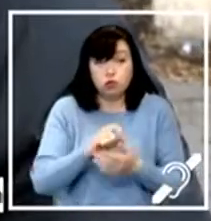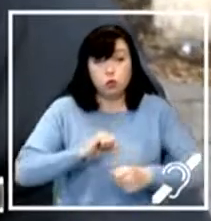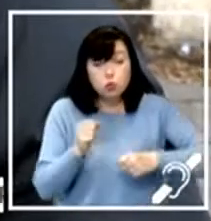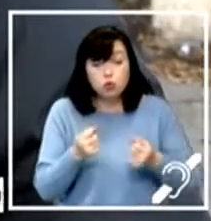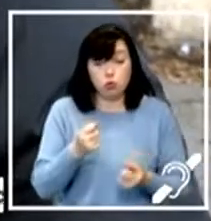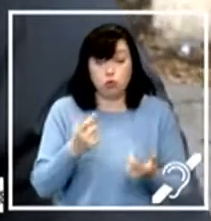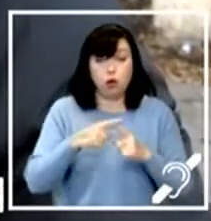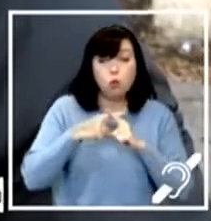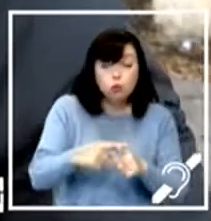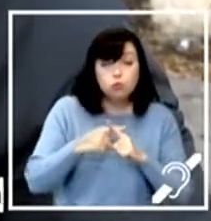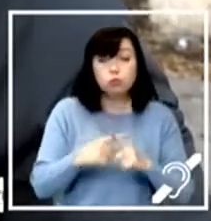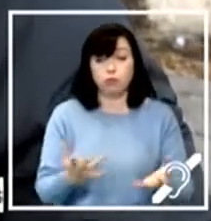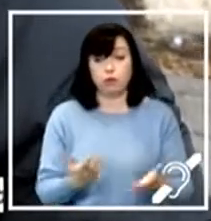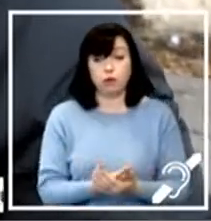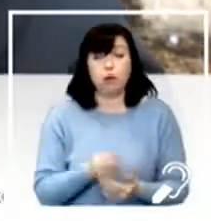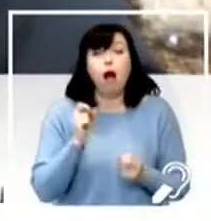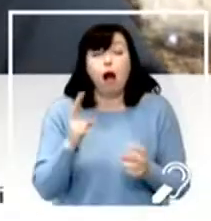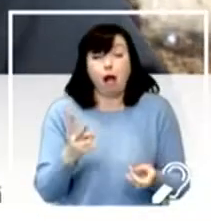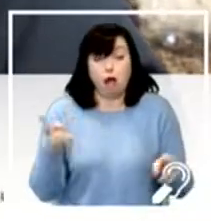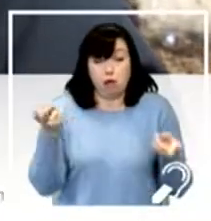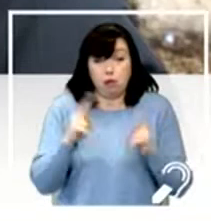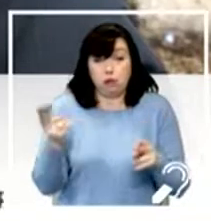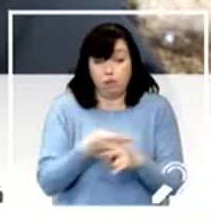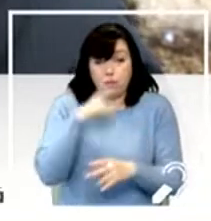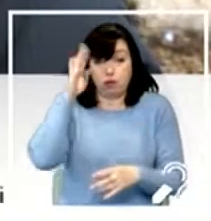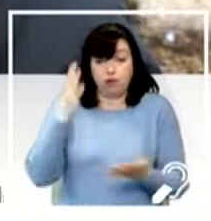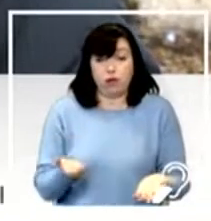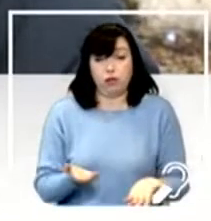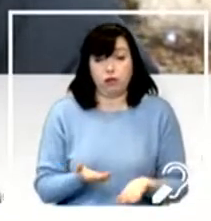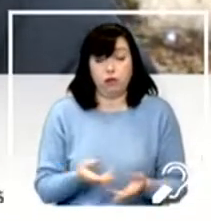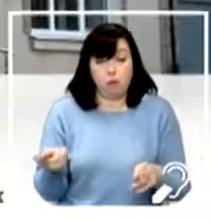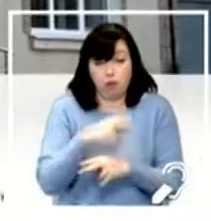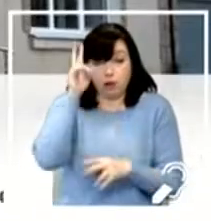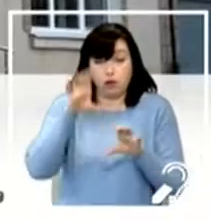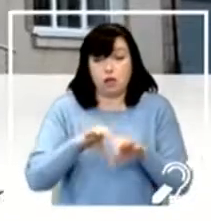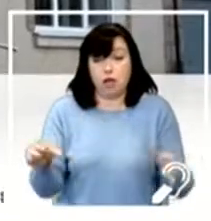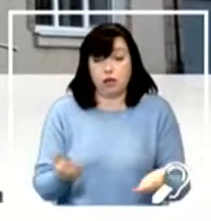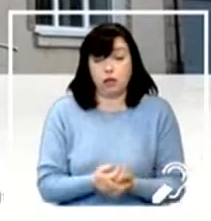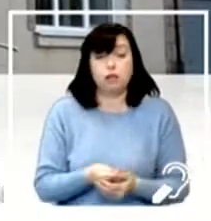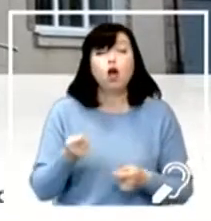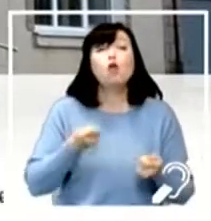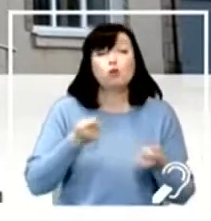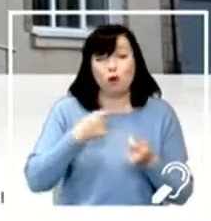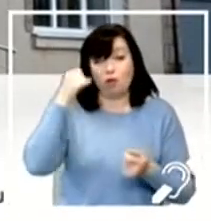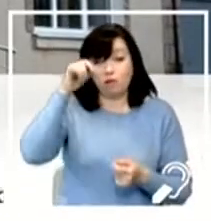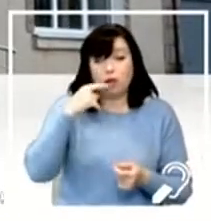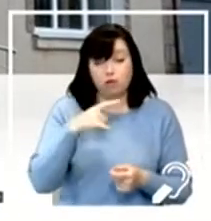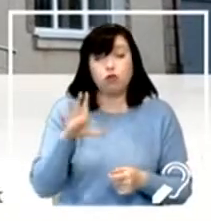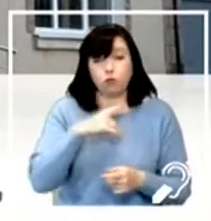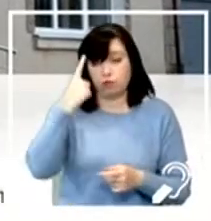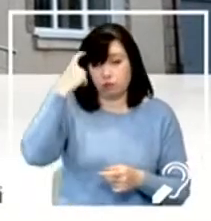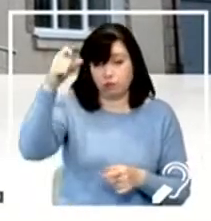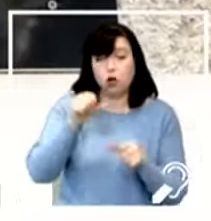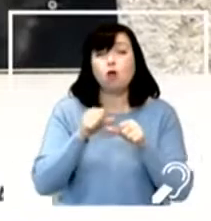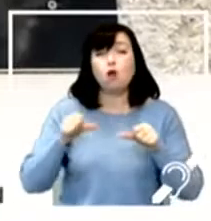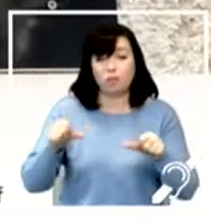comun. Cum să rămâi fără de apă, fără de Bălți, fără de canalizare? Autoritățile din Bălți spun că au sesizat Comisia